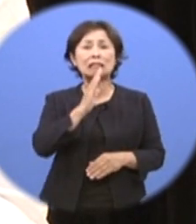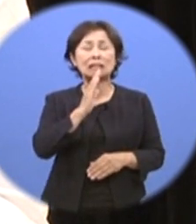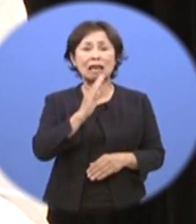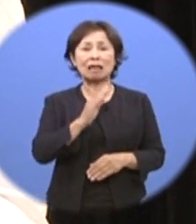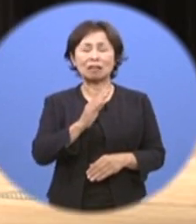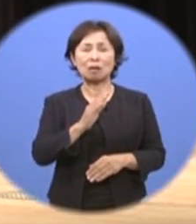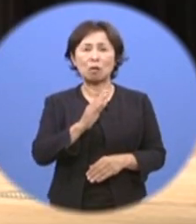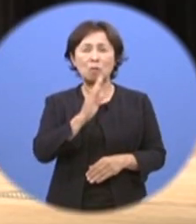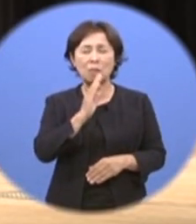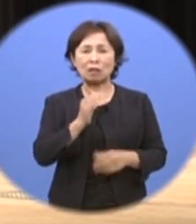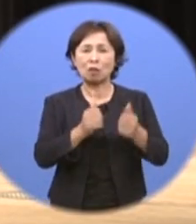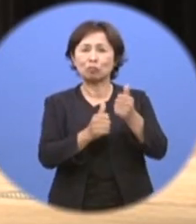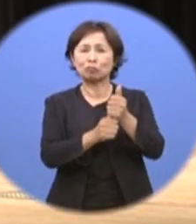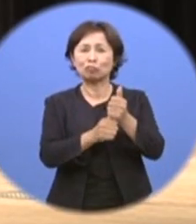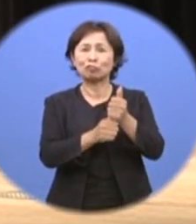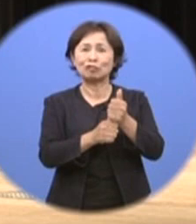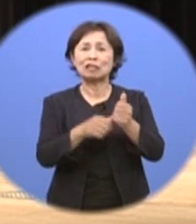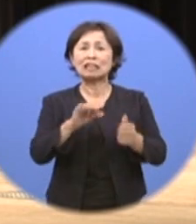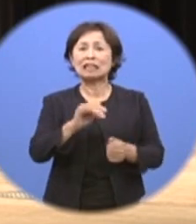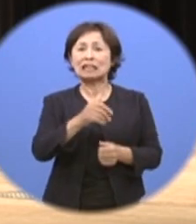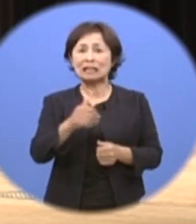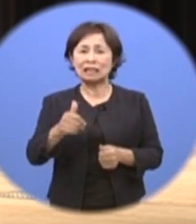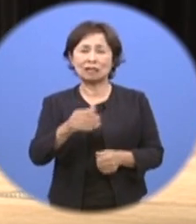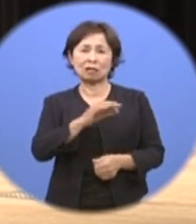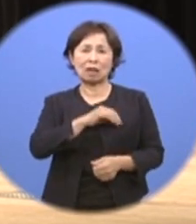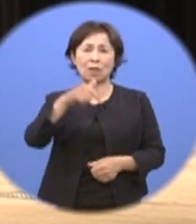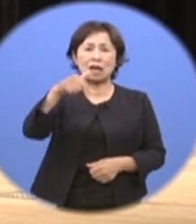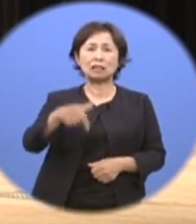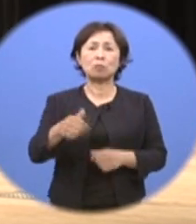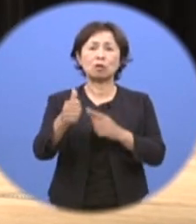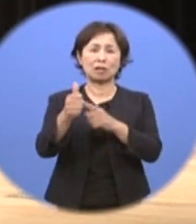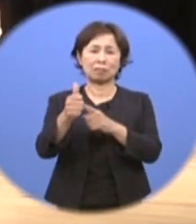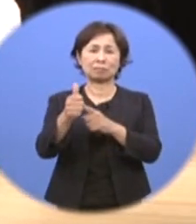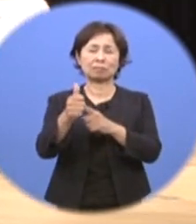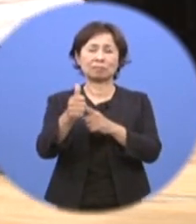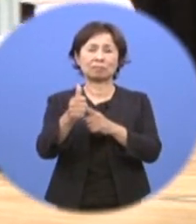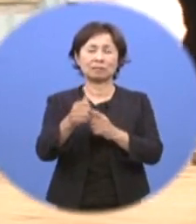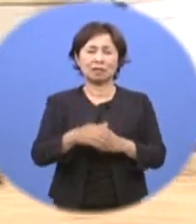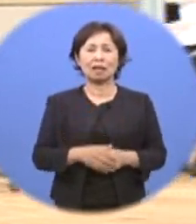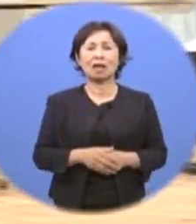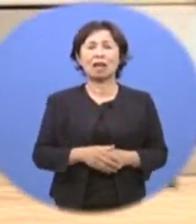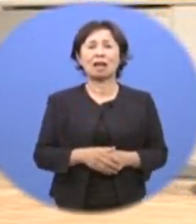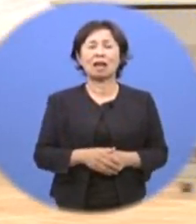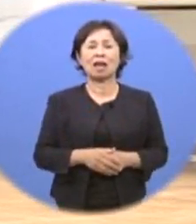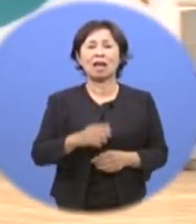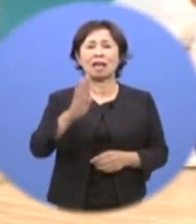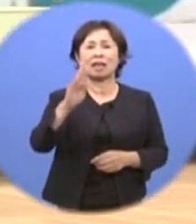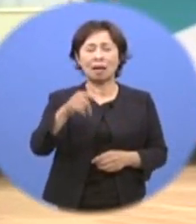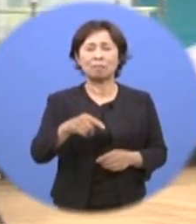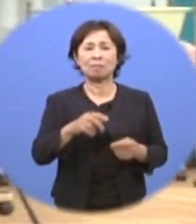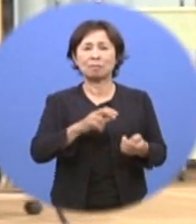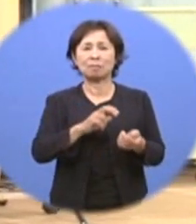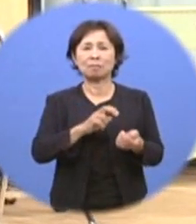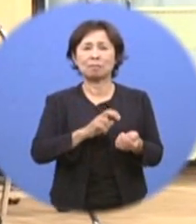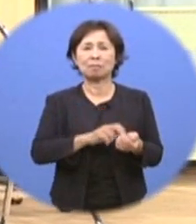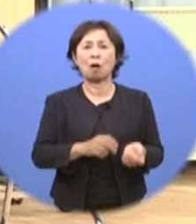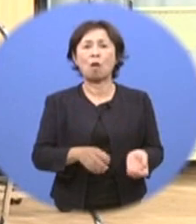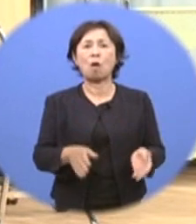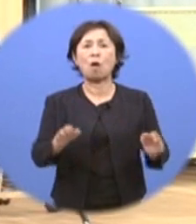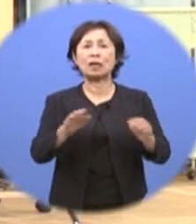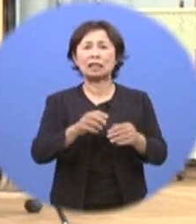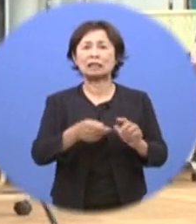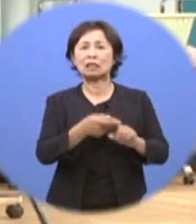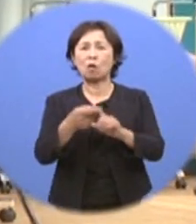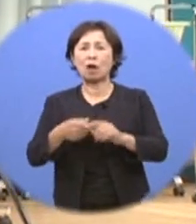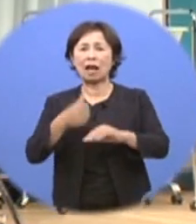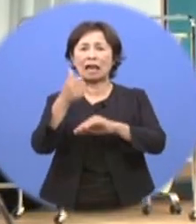事下博さんです。県病院協会の上野雄二会長演じる医師から今のところ治療は